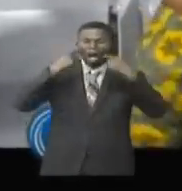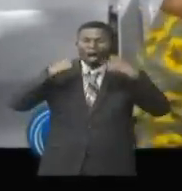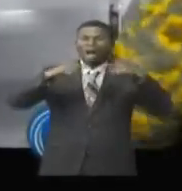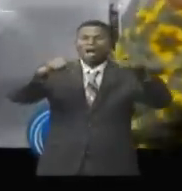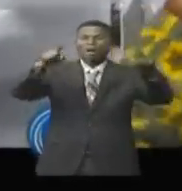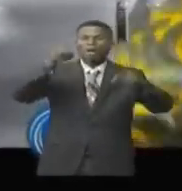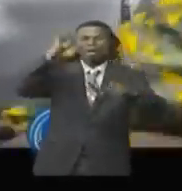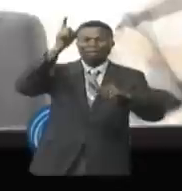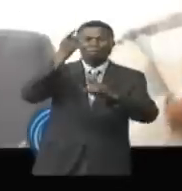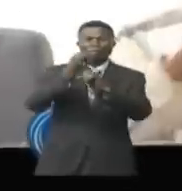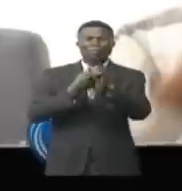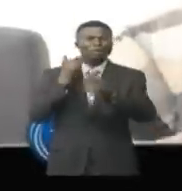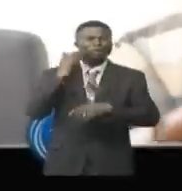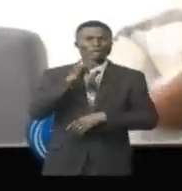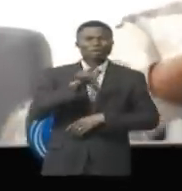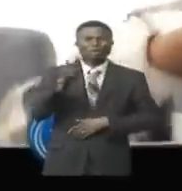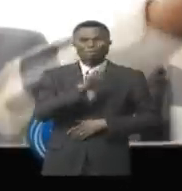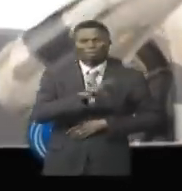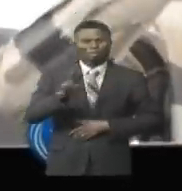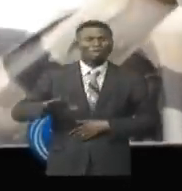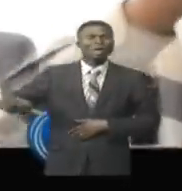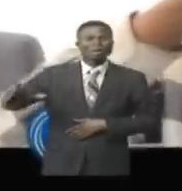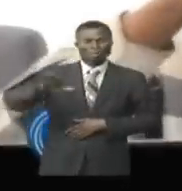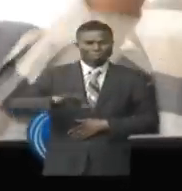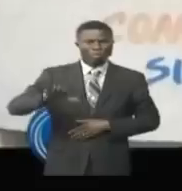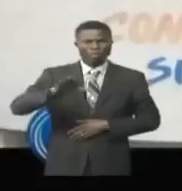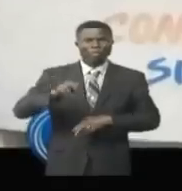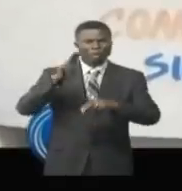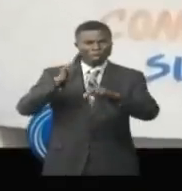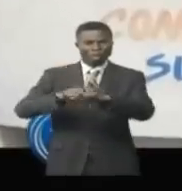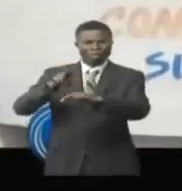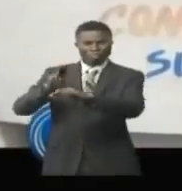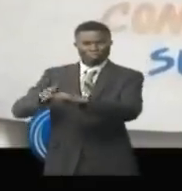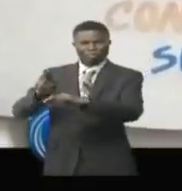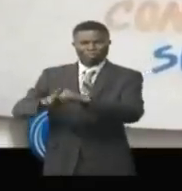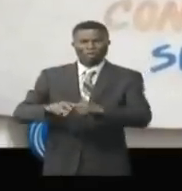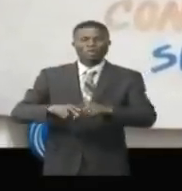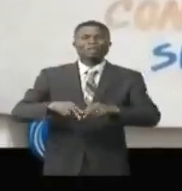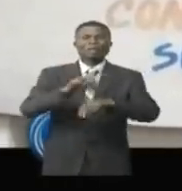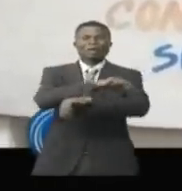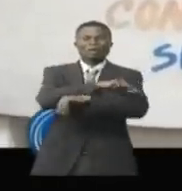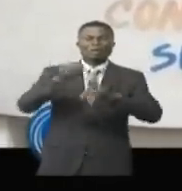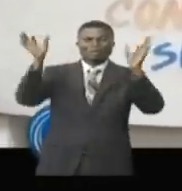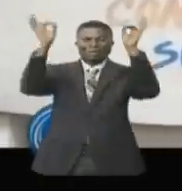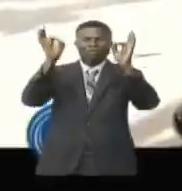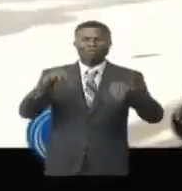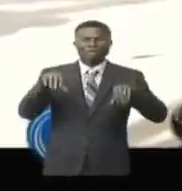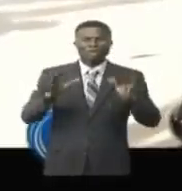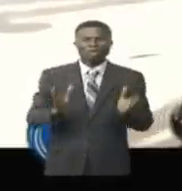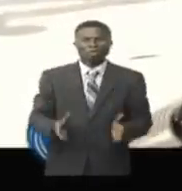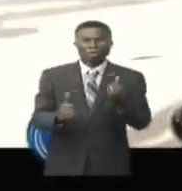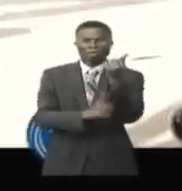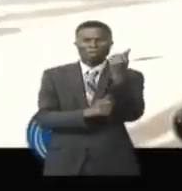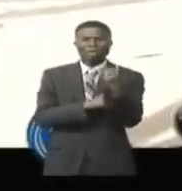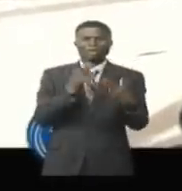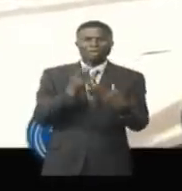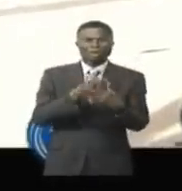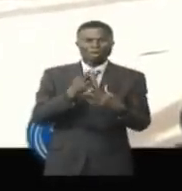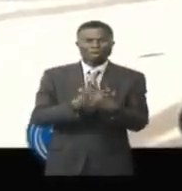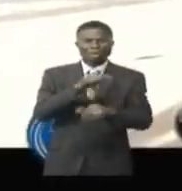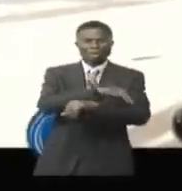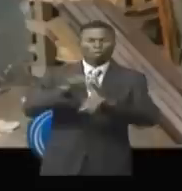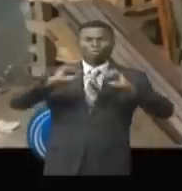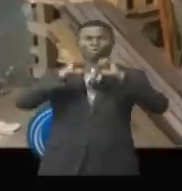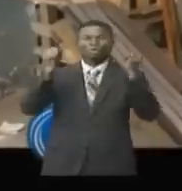le 1er juin 2022 des partout où nous sommes passés. À la FECOPEA, Fédération congolaise de personnes handicapées au siège